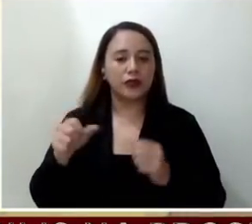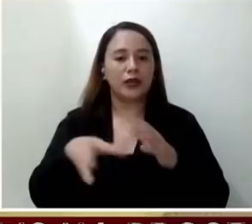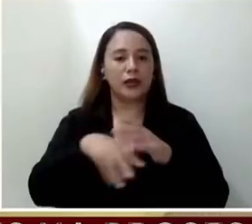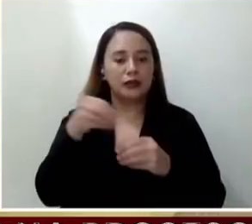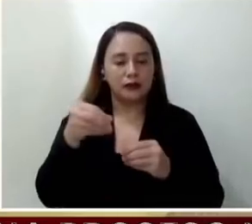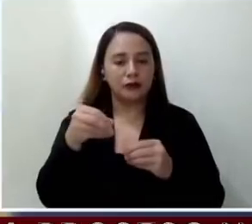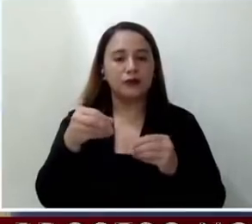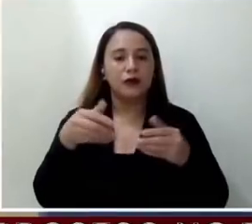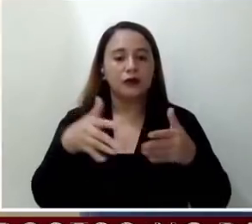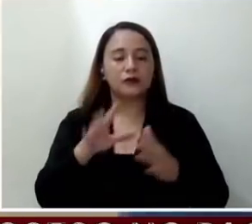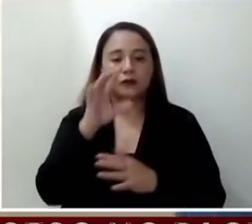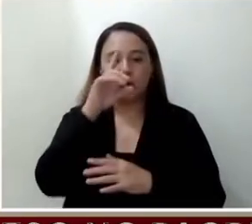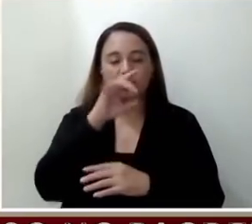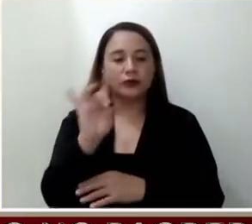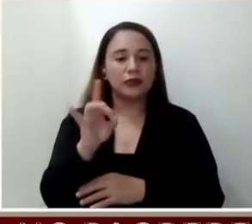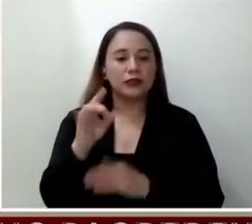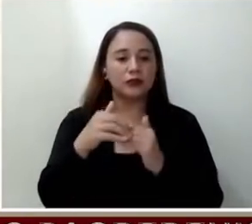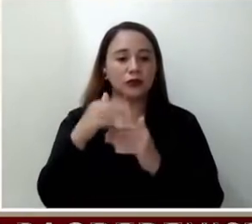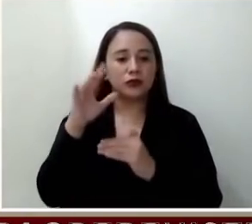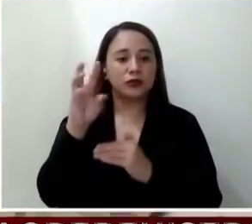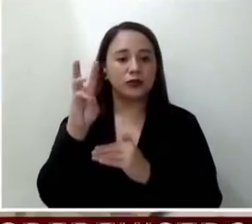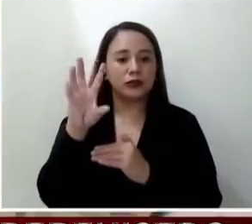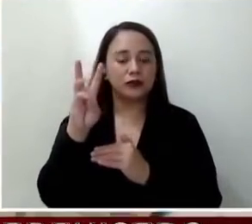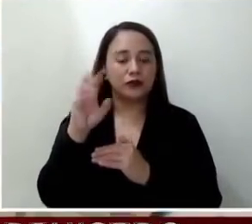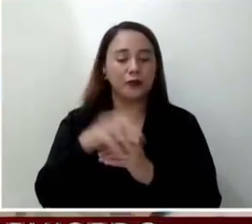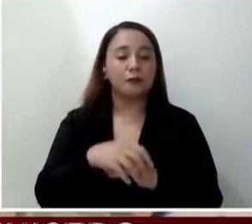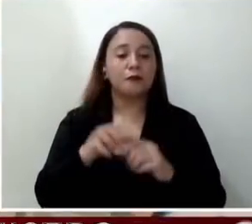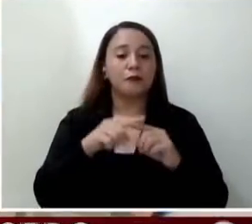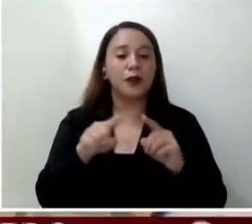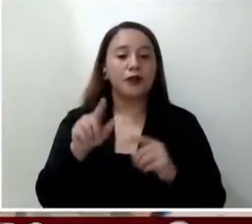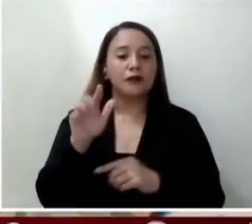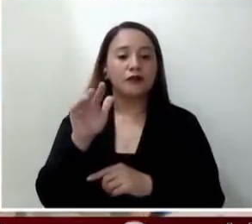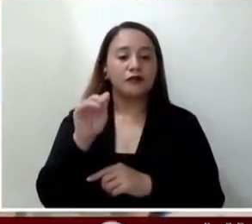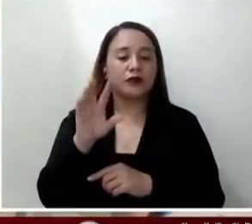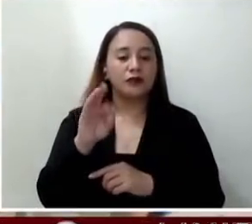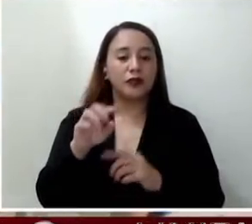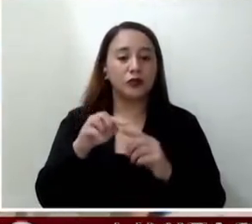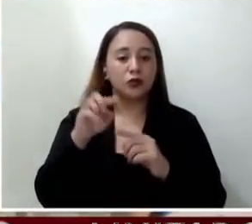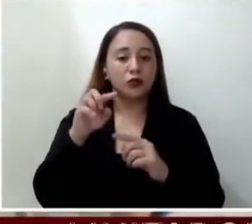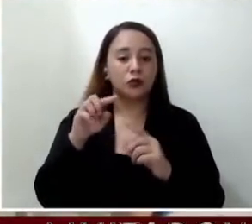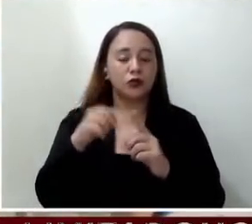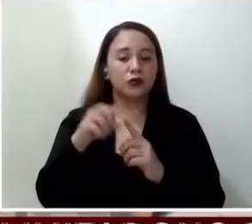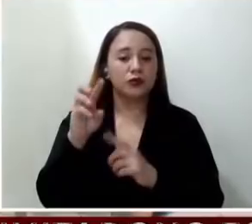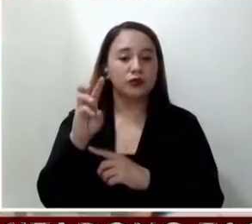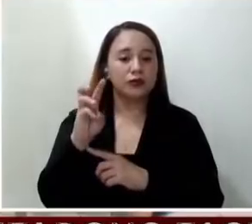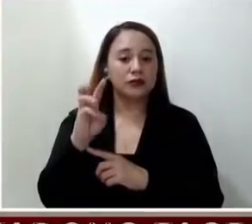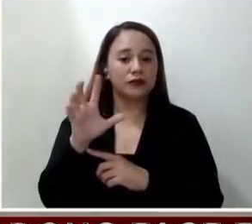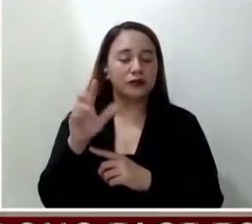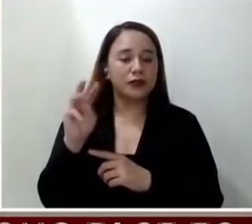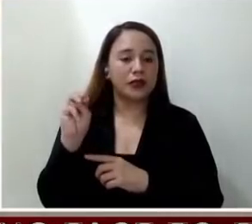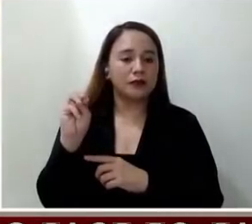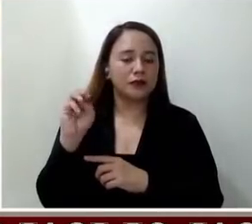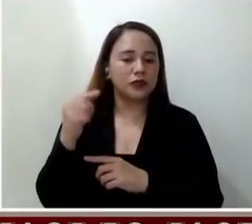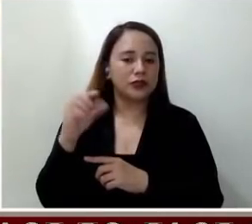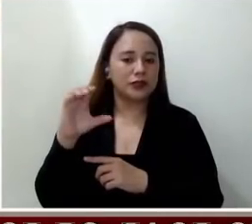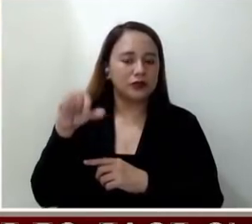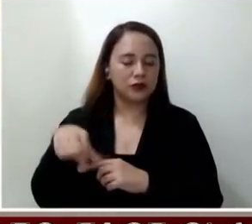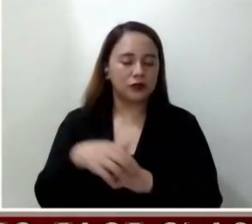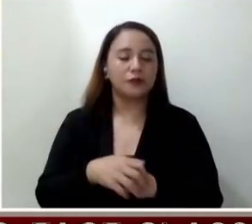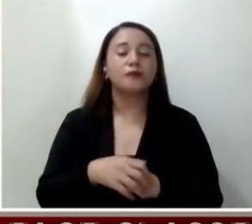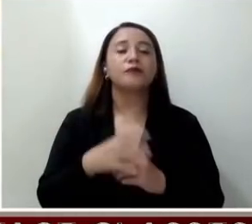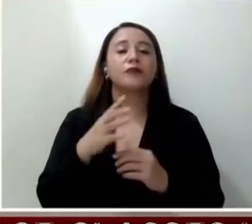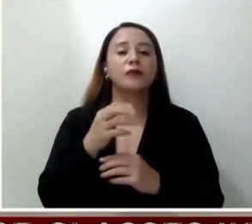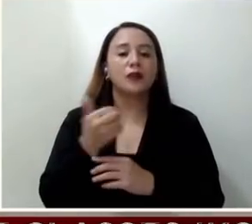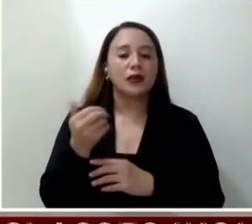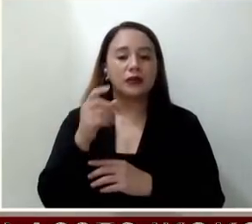nasa 18 to 65 years old, habang 15 to 65 years old naman sa MGCQ. Ang mga senior citizen